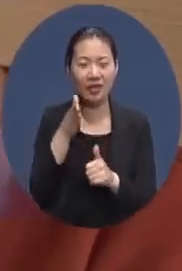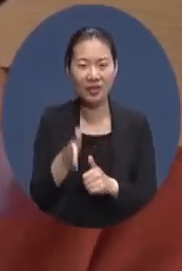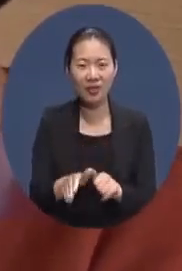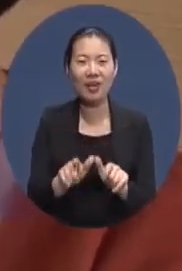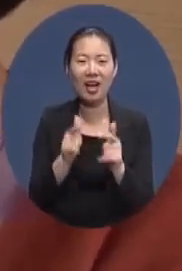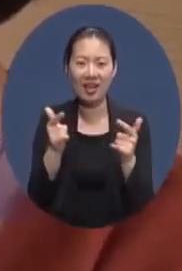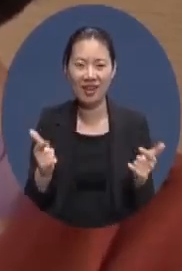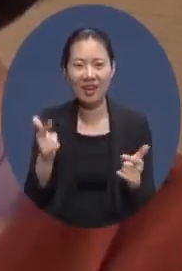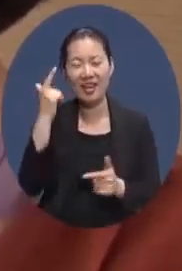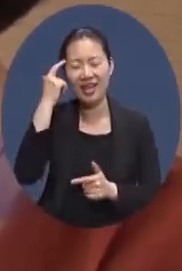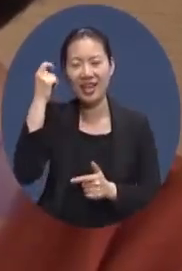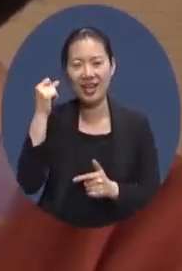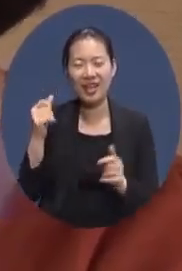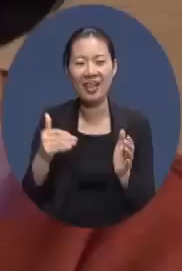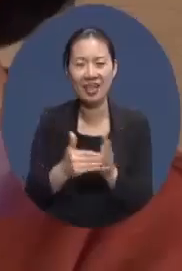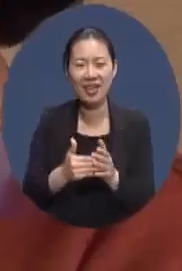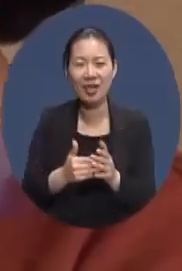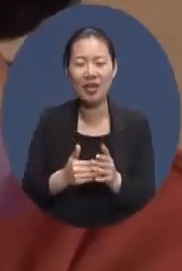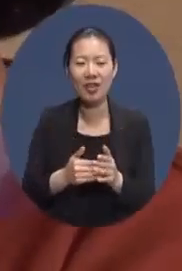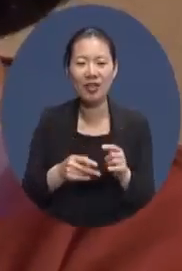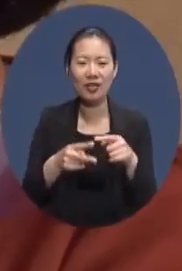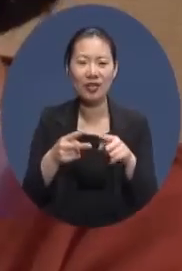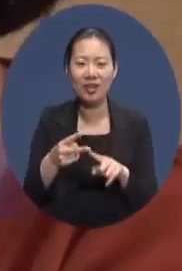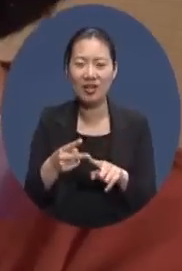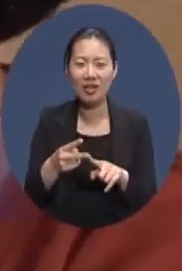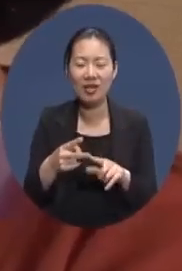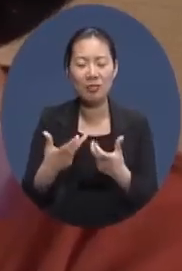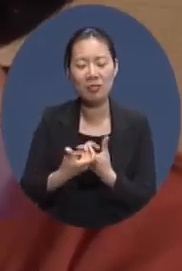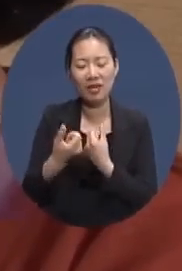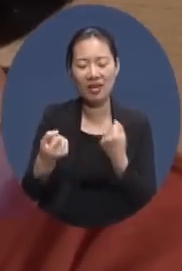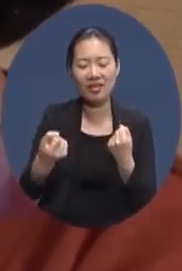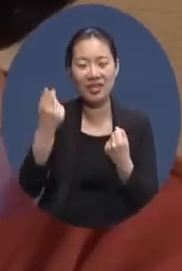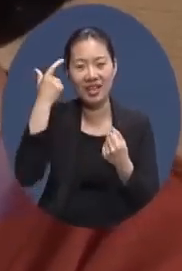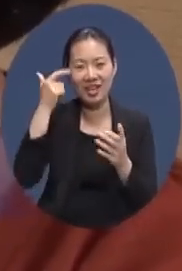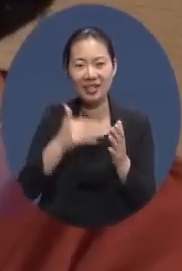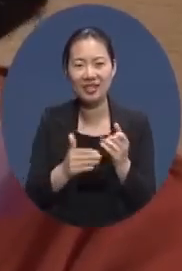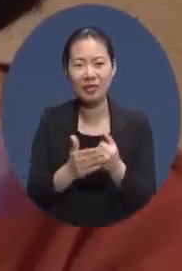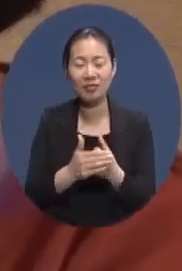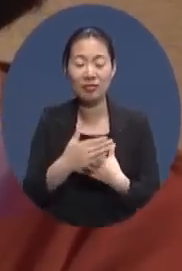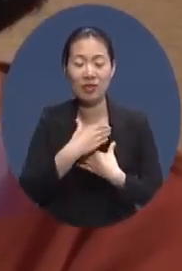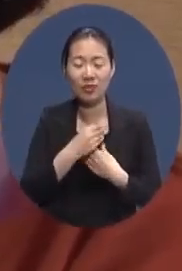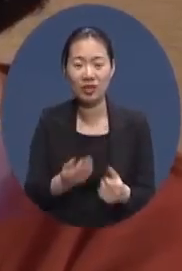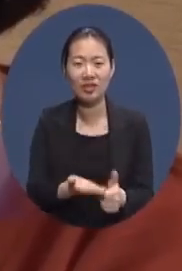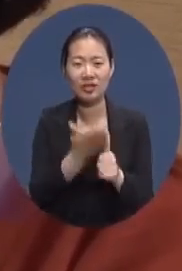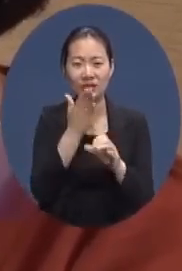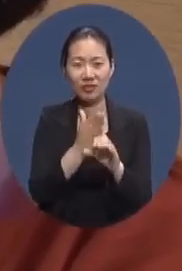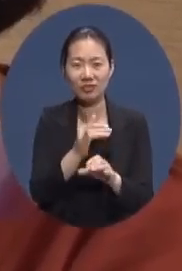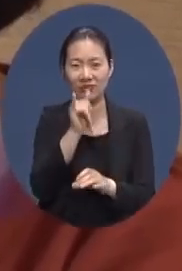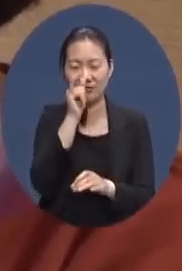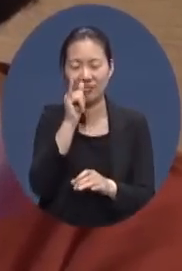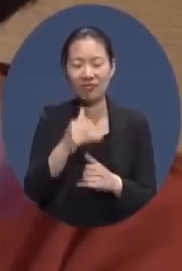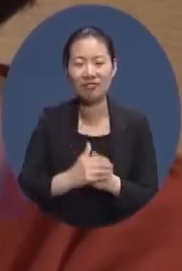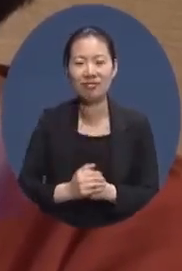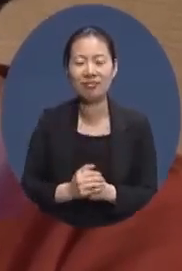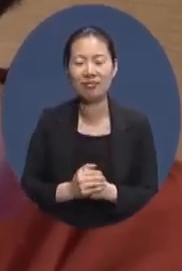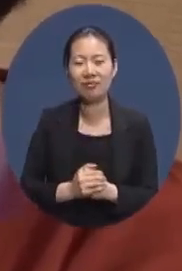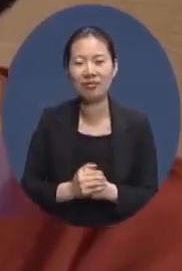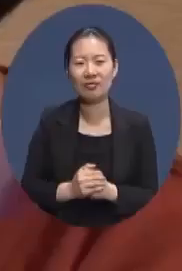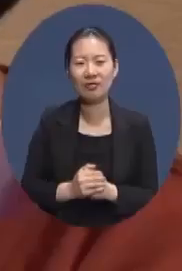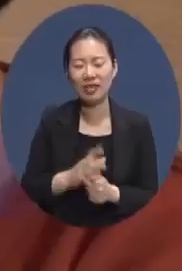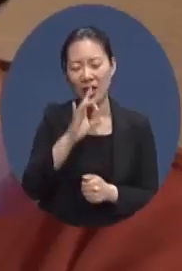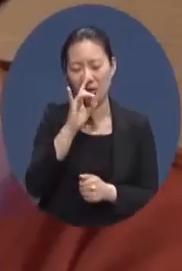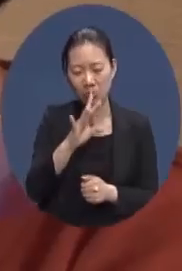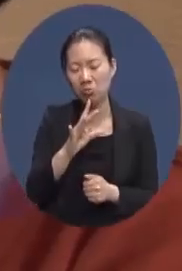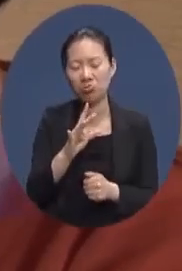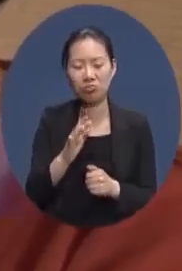전문가는 아니라고 생각이 되고요. 그 두 가지는 서로 별개라고 생각이 돼서 편안하게 키우고 있어요. 편안하게 하면 안 되는